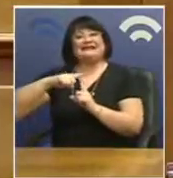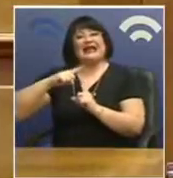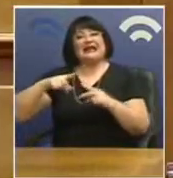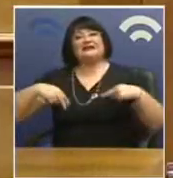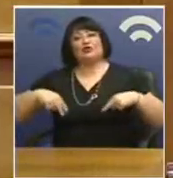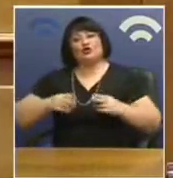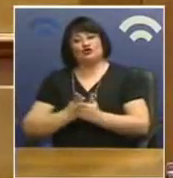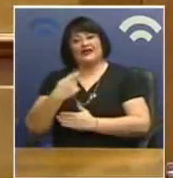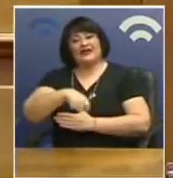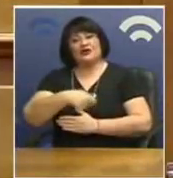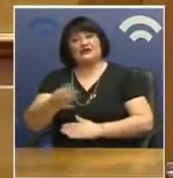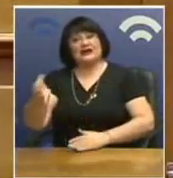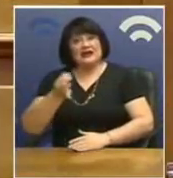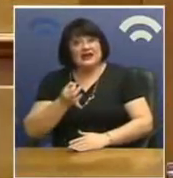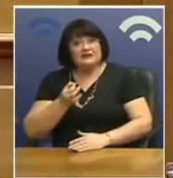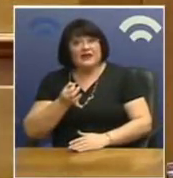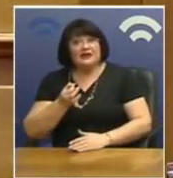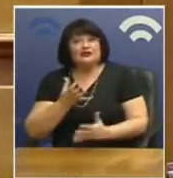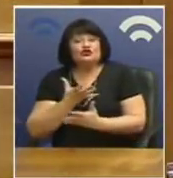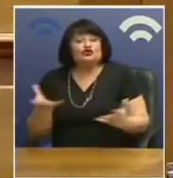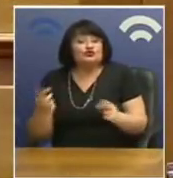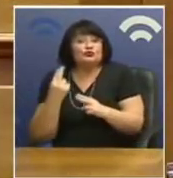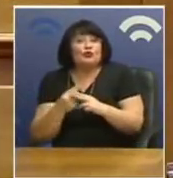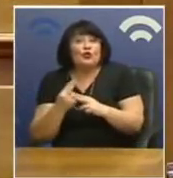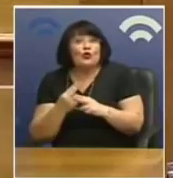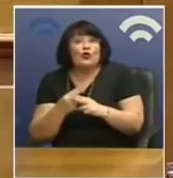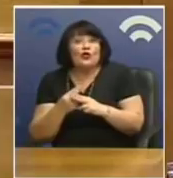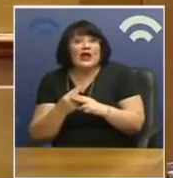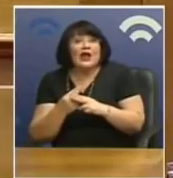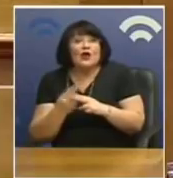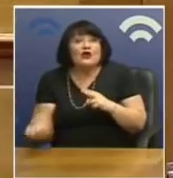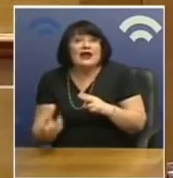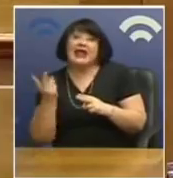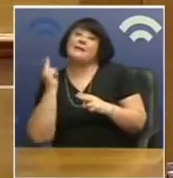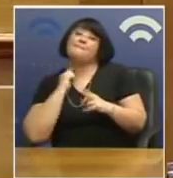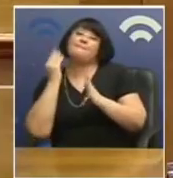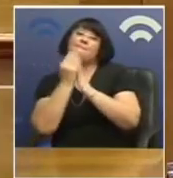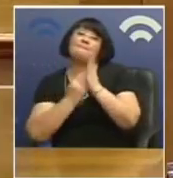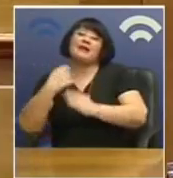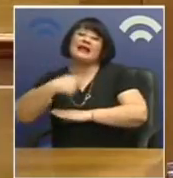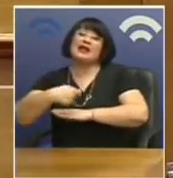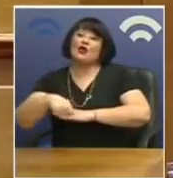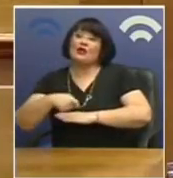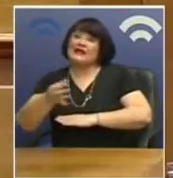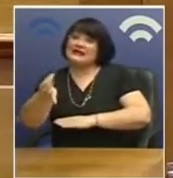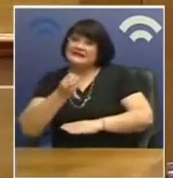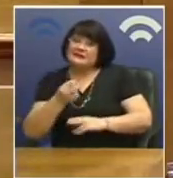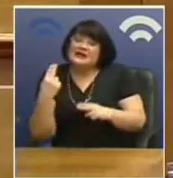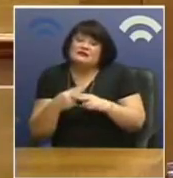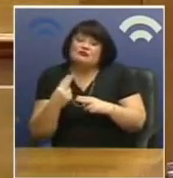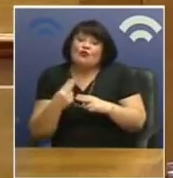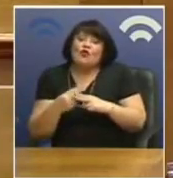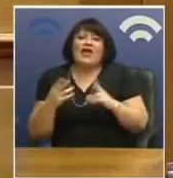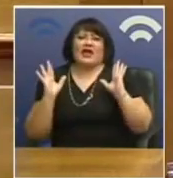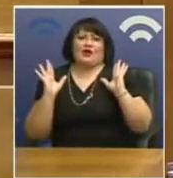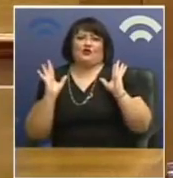δήλωσή του, είπε ένα σπουδαίο εγχείρημα οι νέοι ποινικοί κώδικες. Αυτό είπε ο κύριος Τσιάρας. Ο ΣΥΡΙΖΑ λοιπόν έφερε εις πέρας αυτή